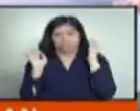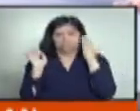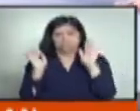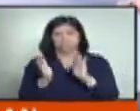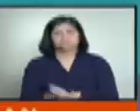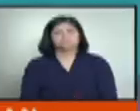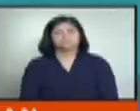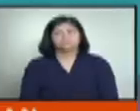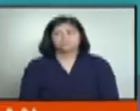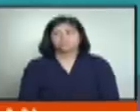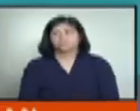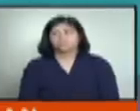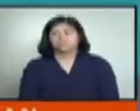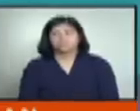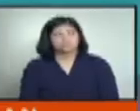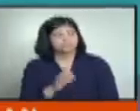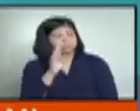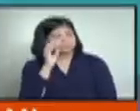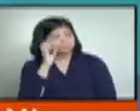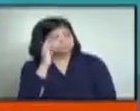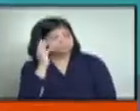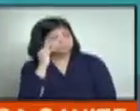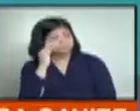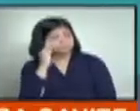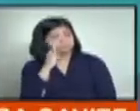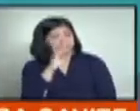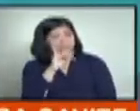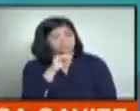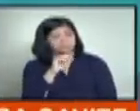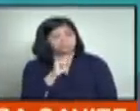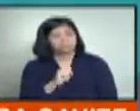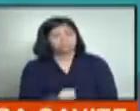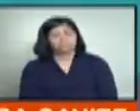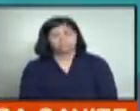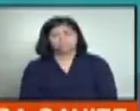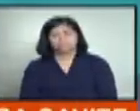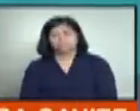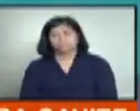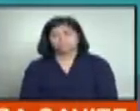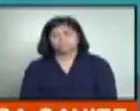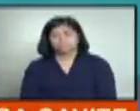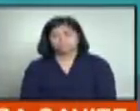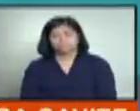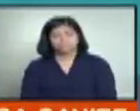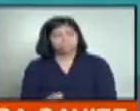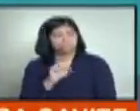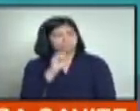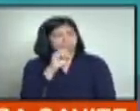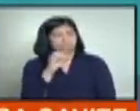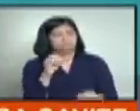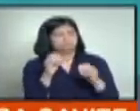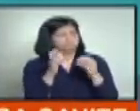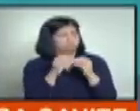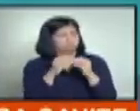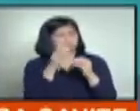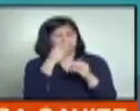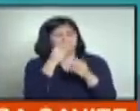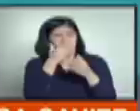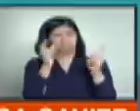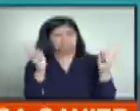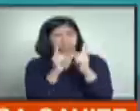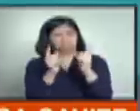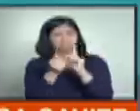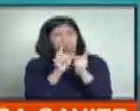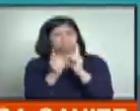Okay? Mr. Bagayas. Yes, sir. Para mas maganda, mag-usap na lang siguro